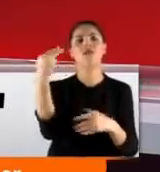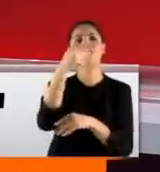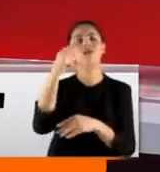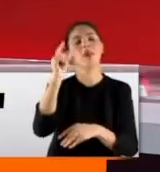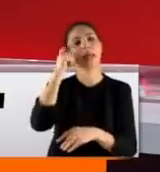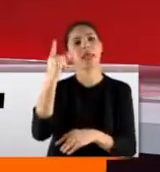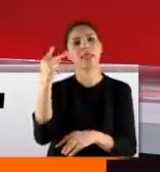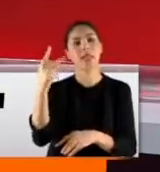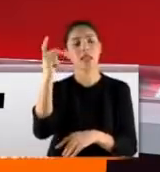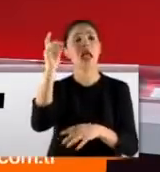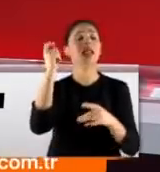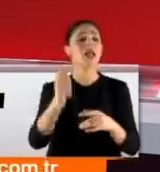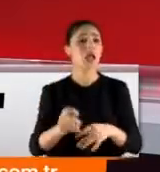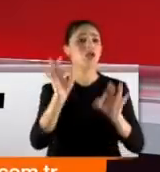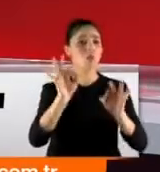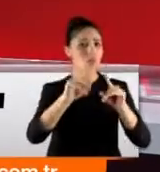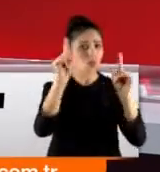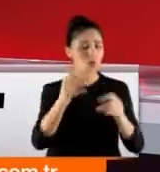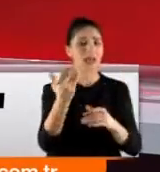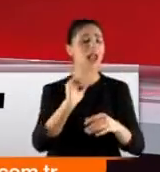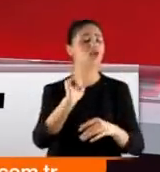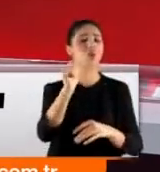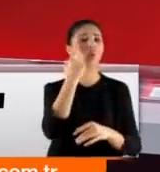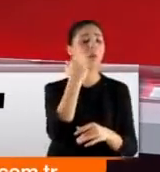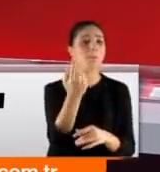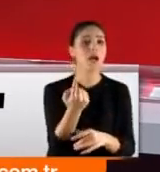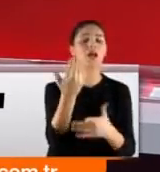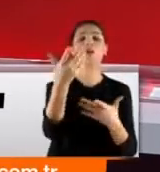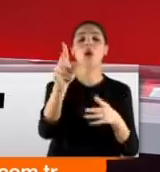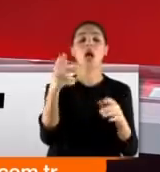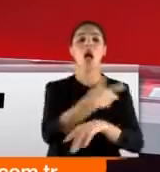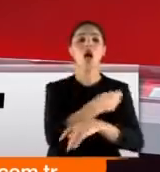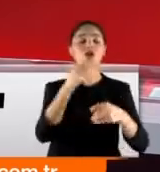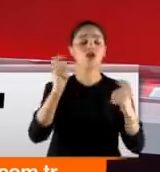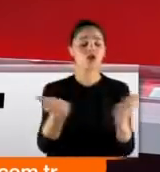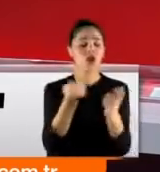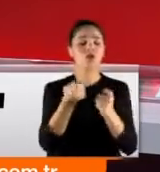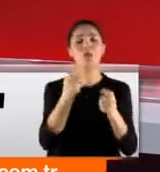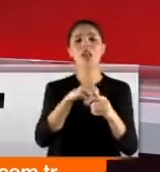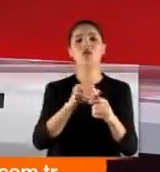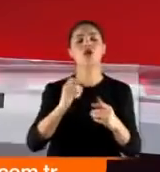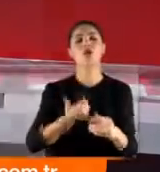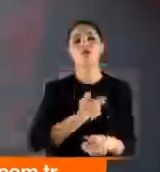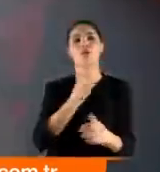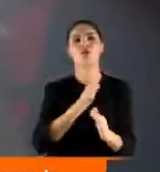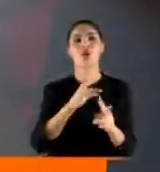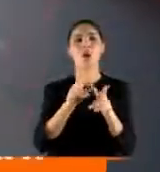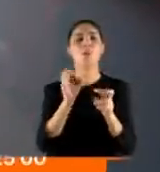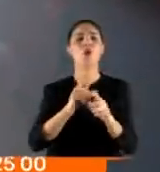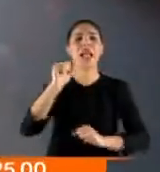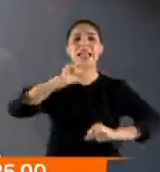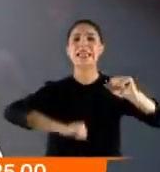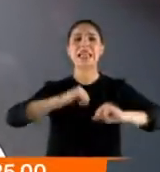söyleyelim. Gerçekten mümkün mü? Bunu önümüzdeki günlerde göreceğiz ama aşı çalışmaları açısından umut verici haberler. Moderna'nın rakibi olan